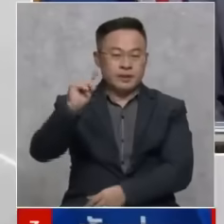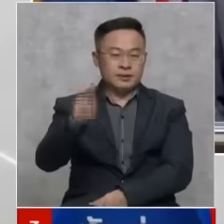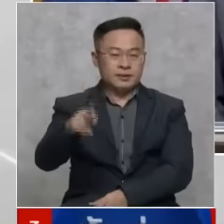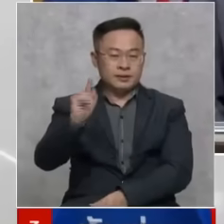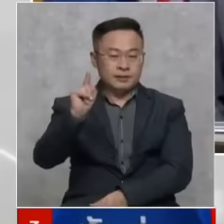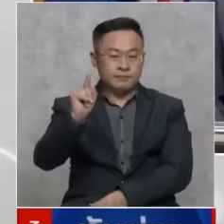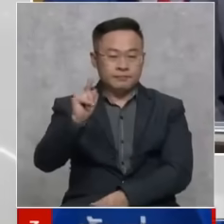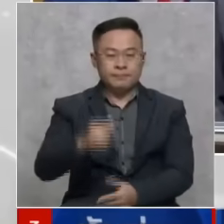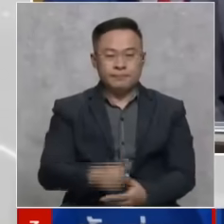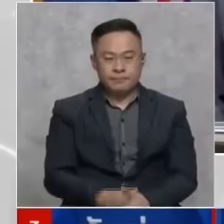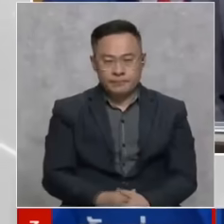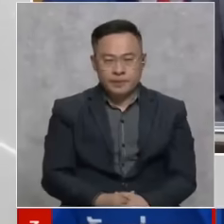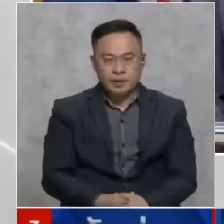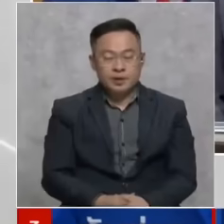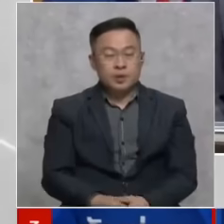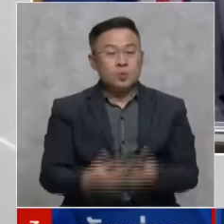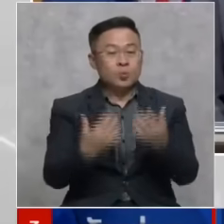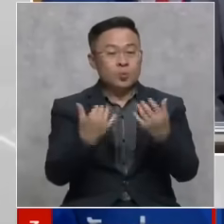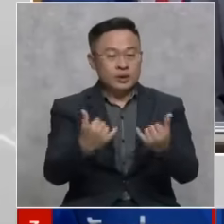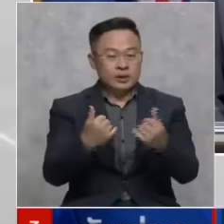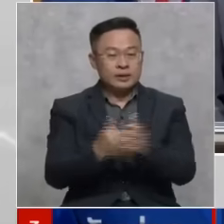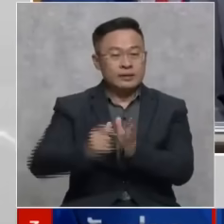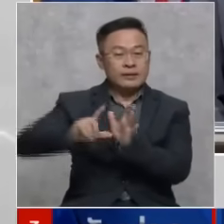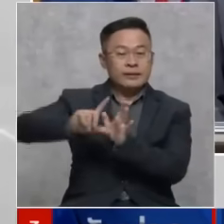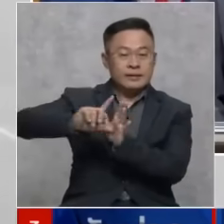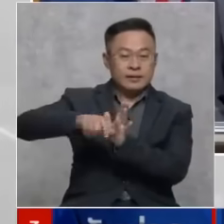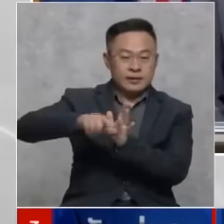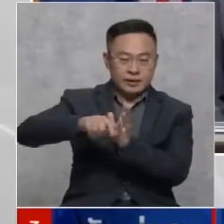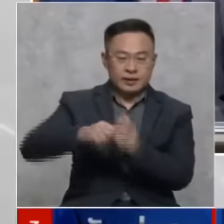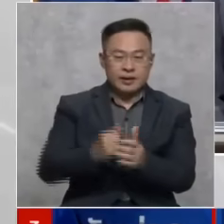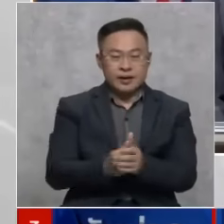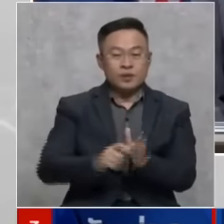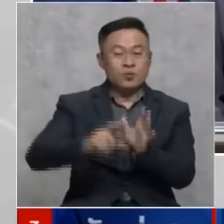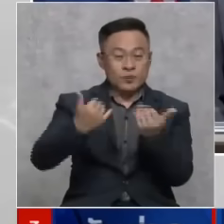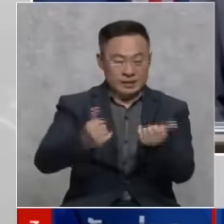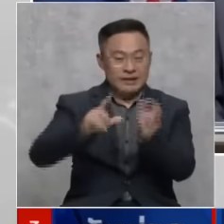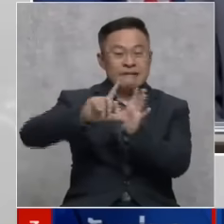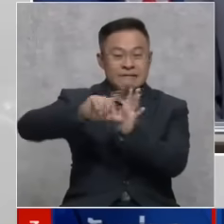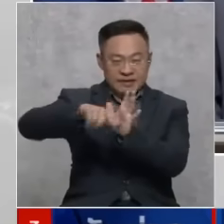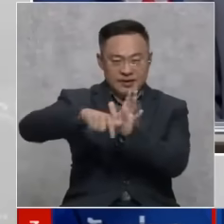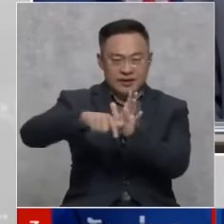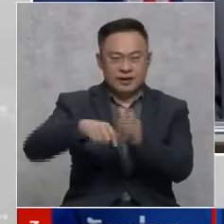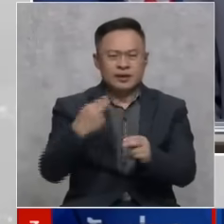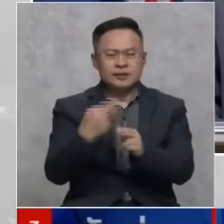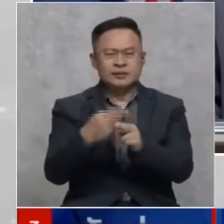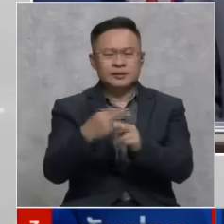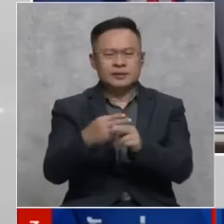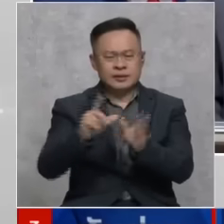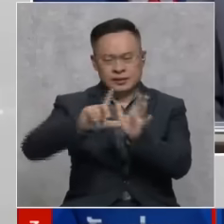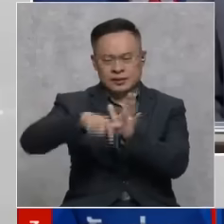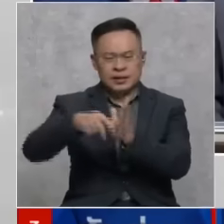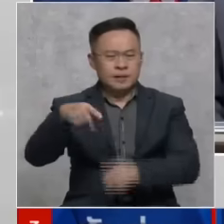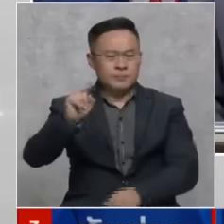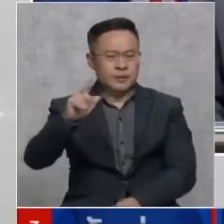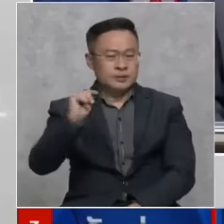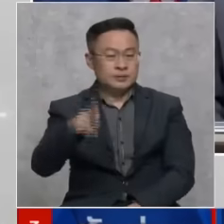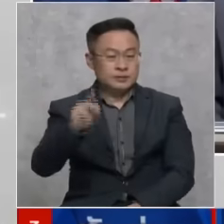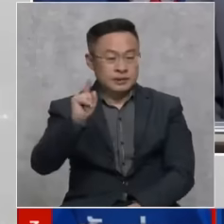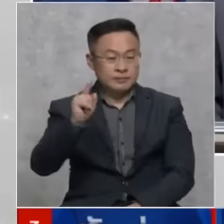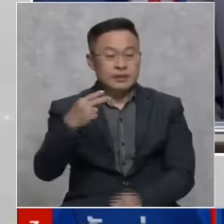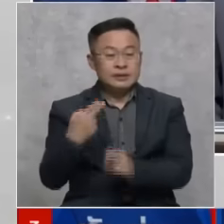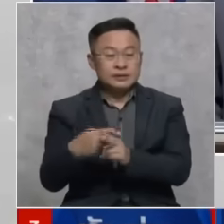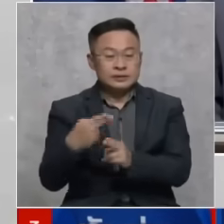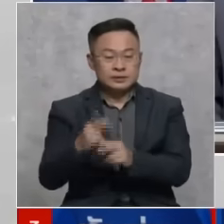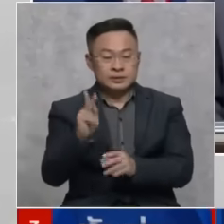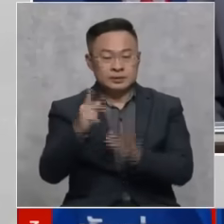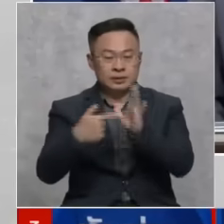งในทางเลือกค่ะล่าสุดนักข่าวก็เลยไปคุยกับฝั่งของคุณกนวีสืบแสงส.ส.บัญชีรายชื่อเลขาธิการพักเป็นธรรมนะคะคุ